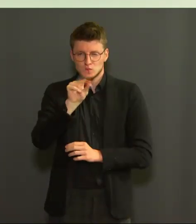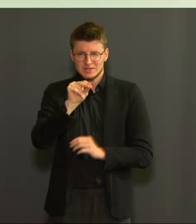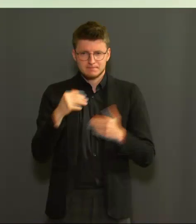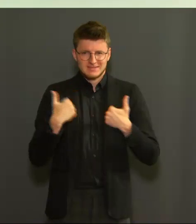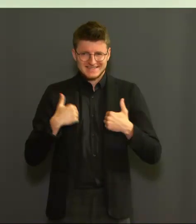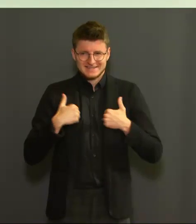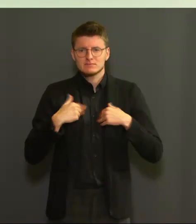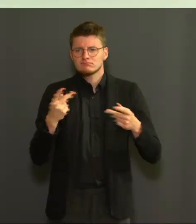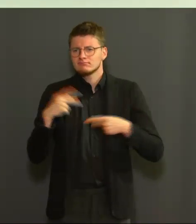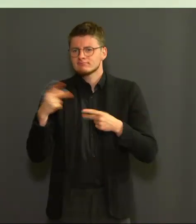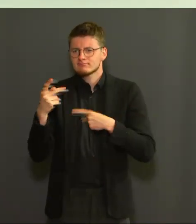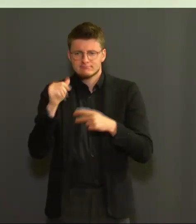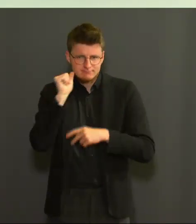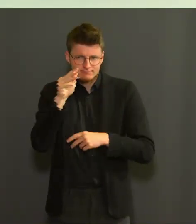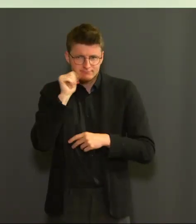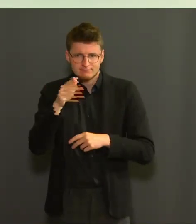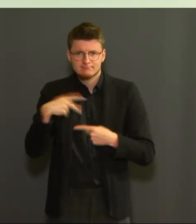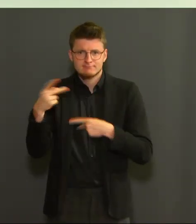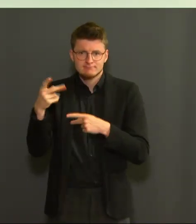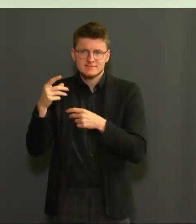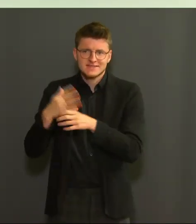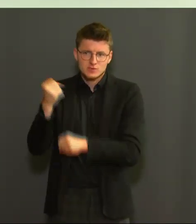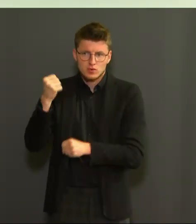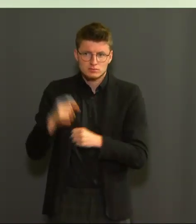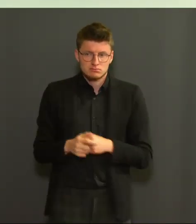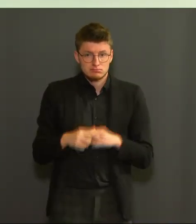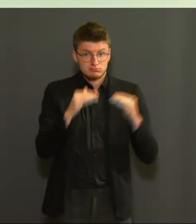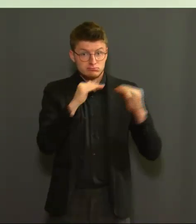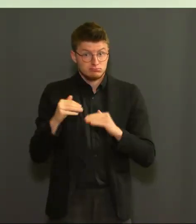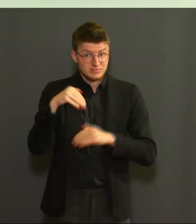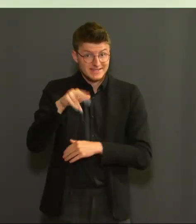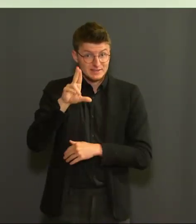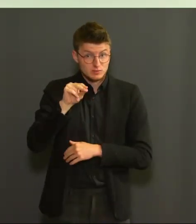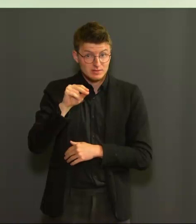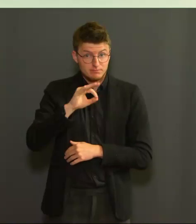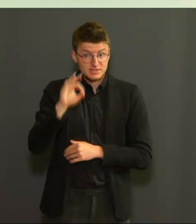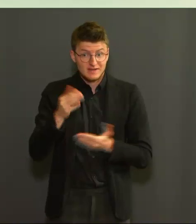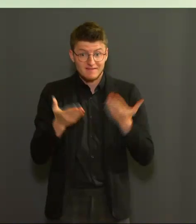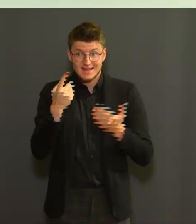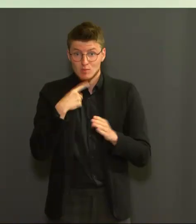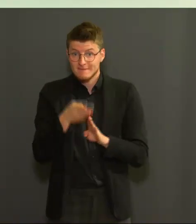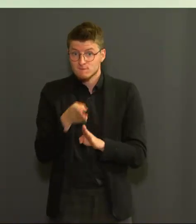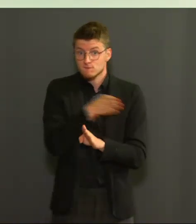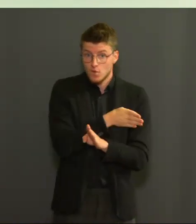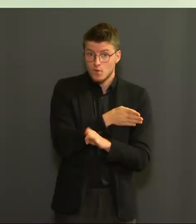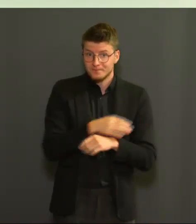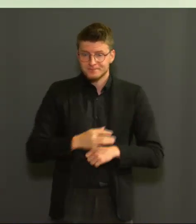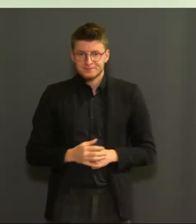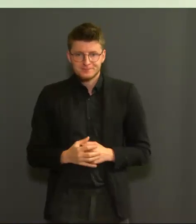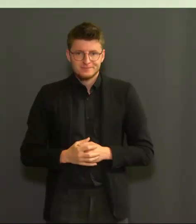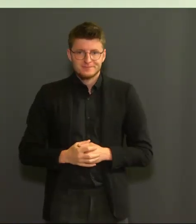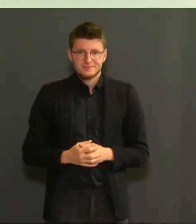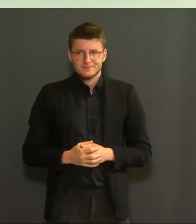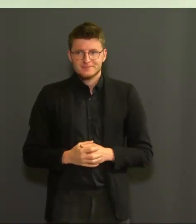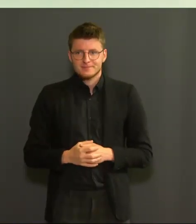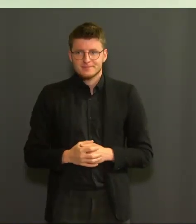dag en dat is 29% lager dan de week ervoor. De